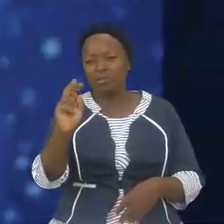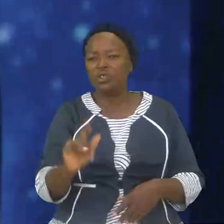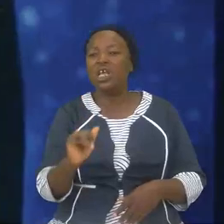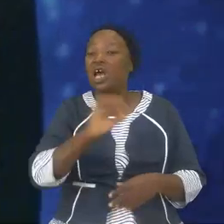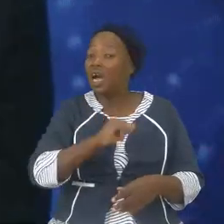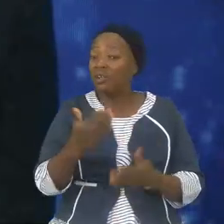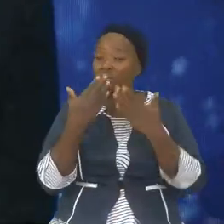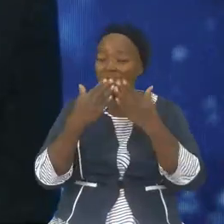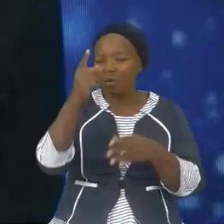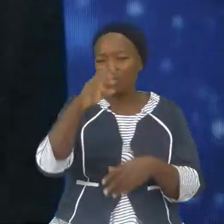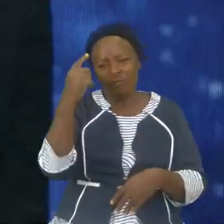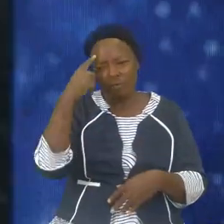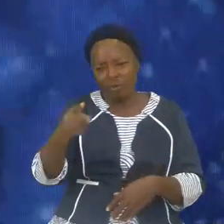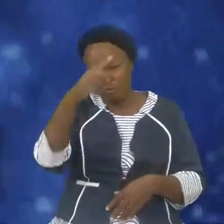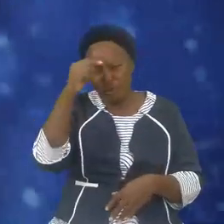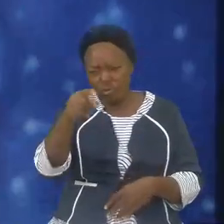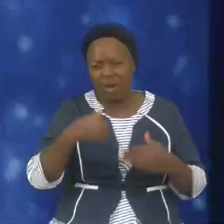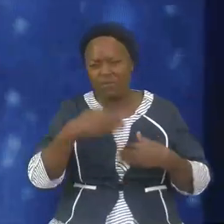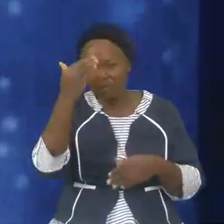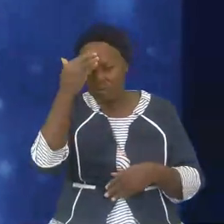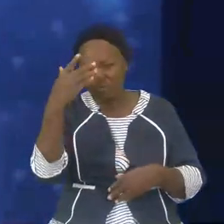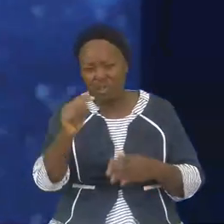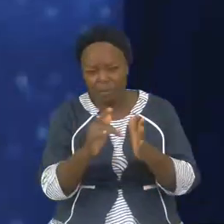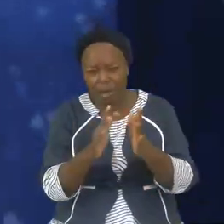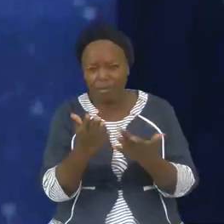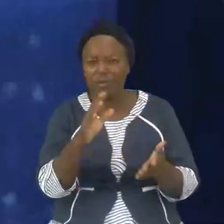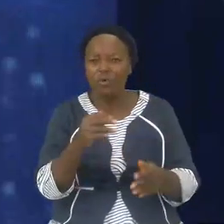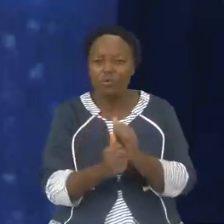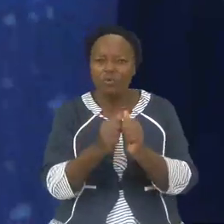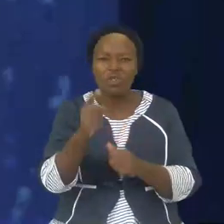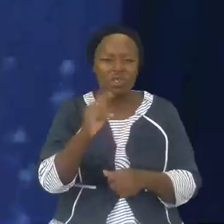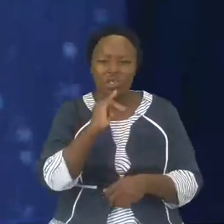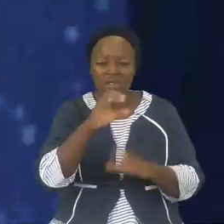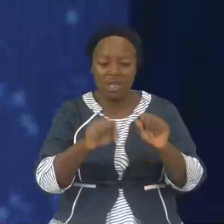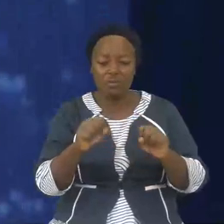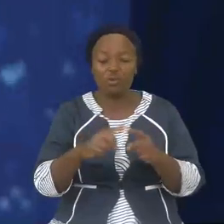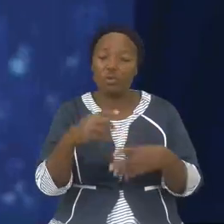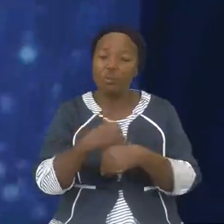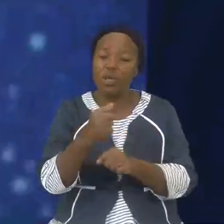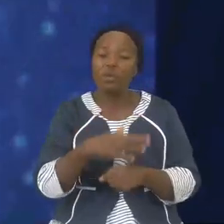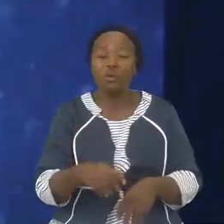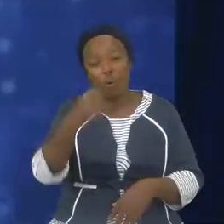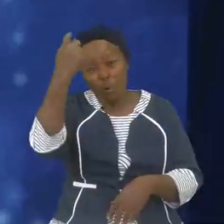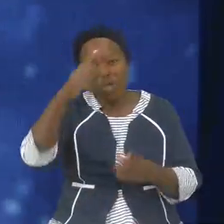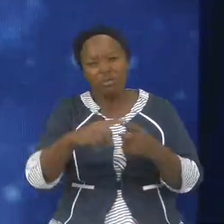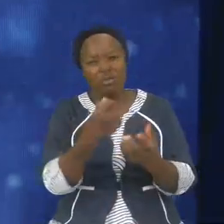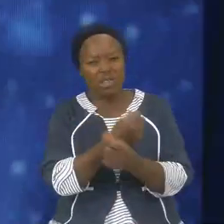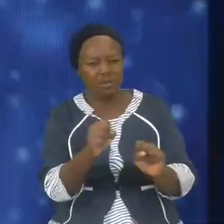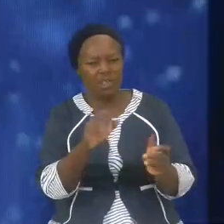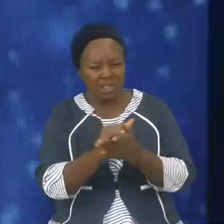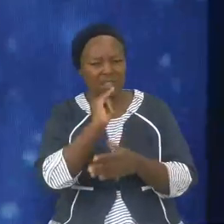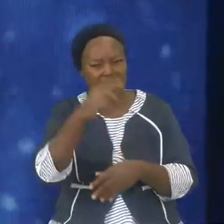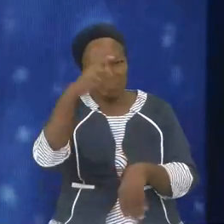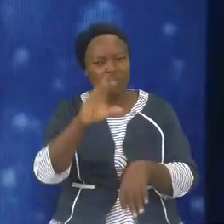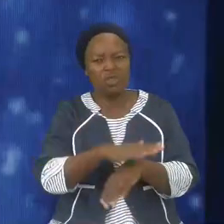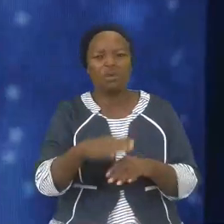été intelligents. Timothée, je rends grâce à Dieu pour toi parce que tu connais l'écriture qui peut te rendre sage à salut.